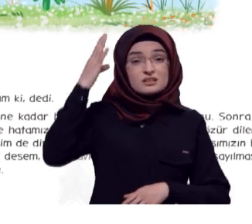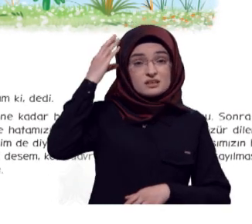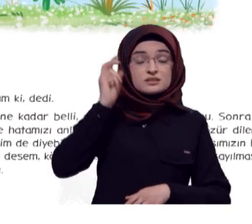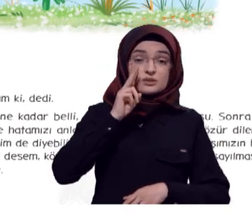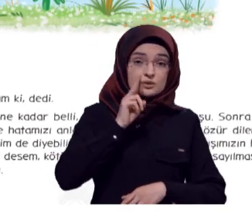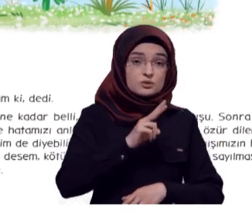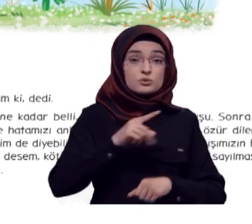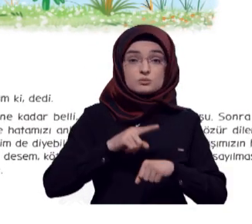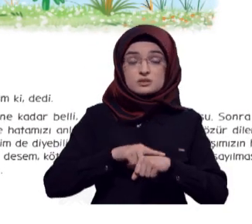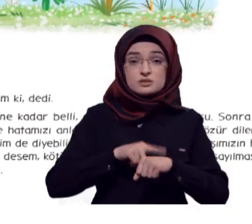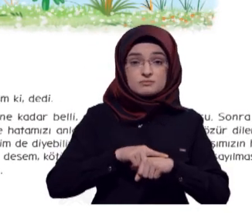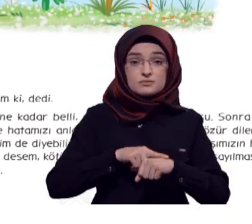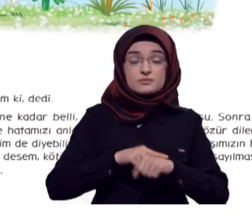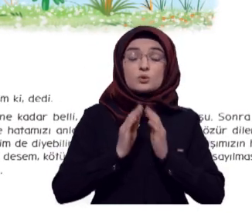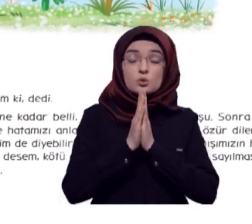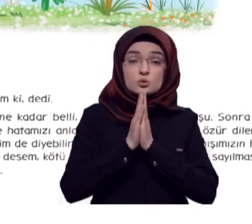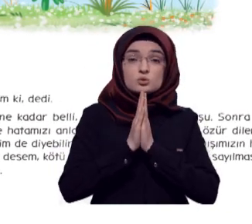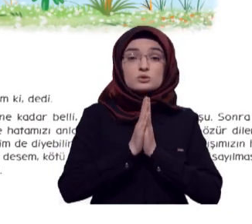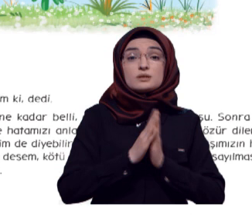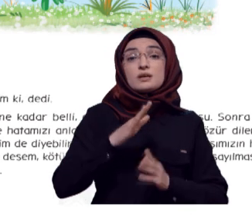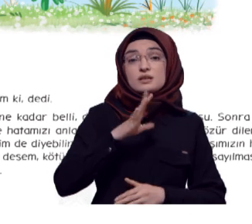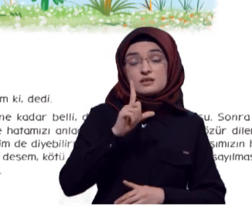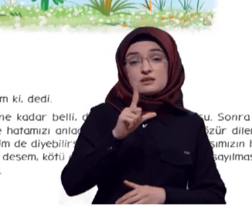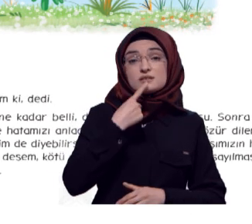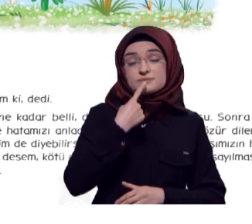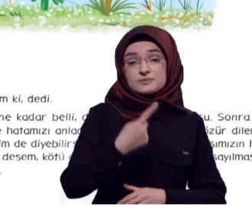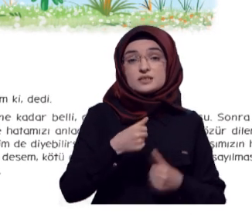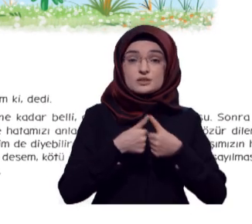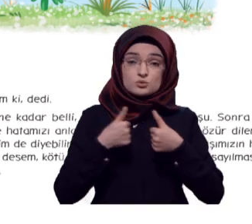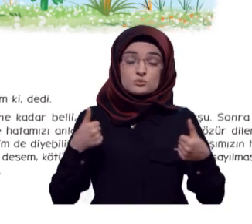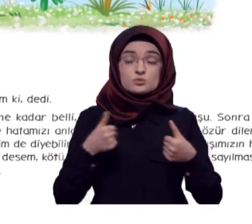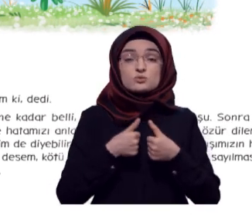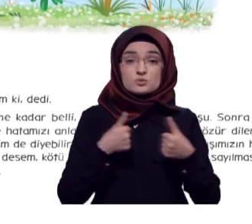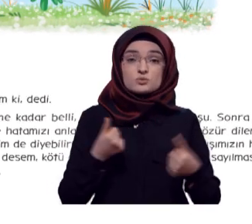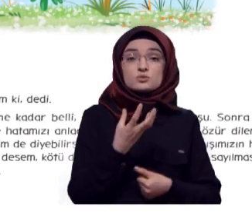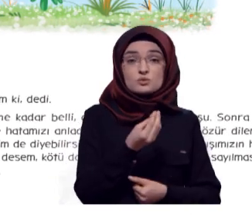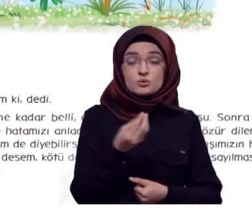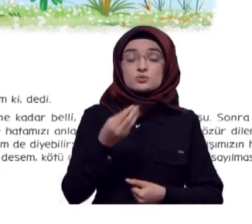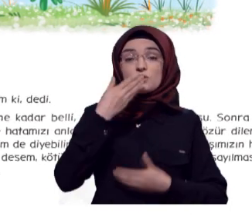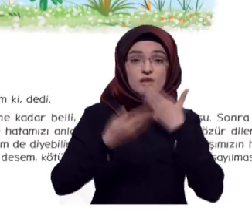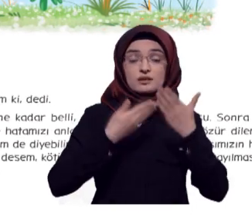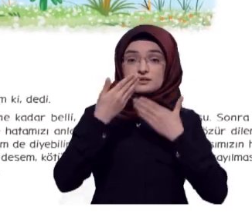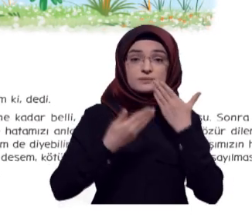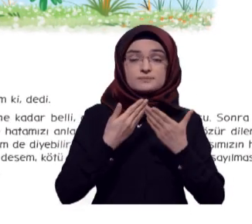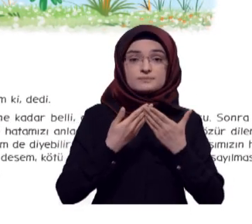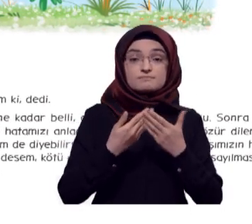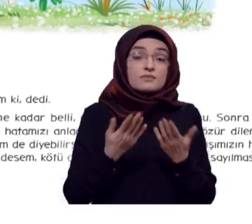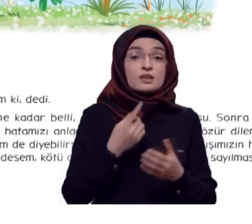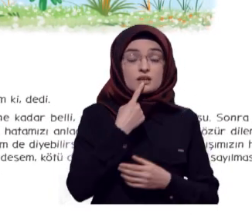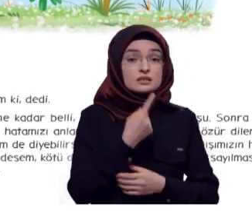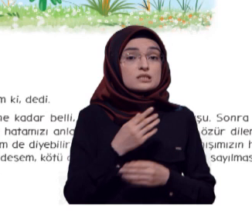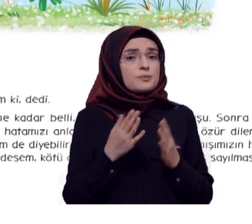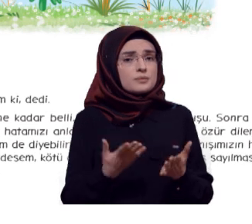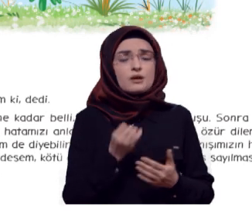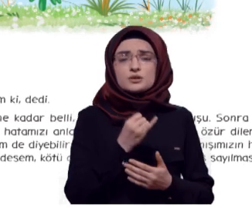anladığımızı gördüğümüz zaman dilimde özür dilemiş oluruz, diye uzun uzun anlattı. Nasıl desem,